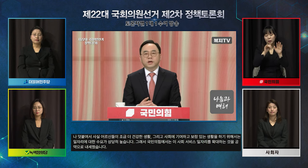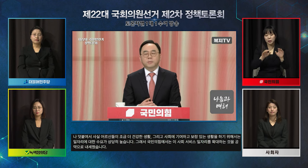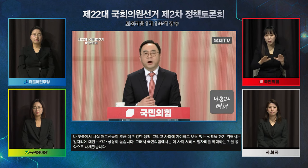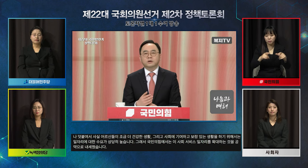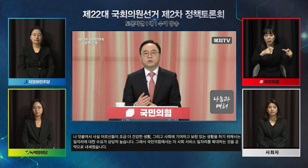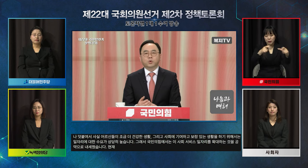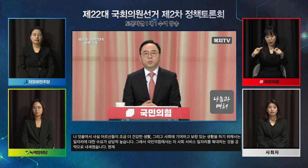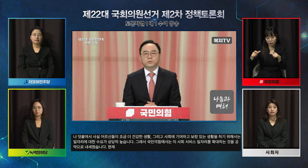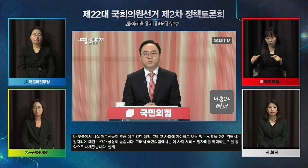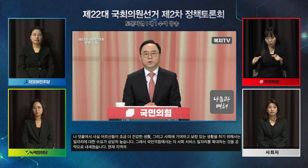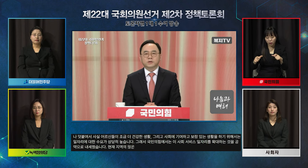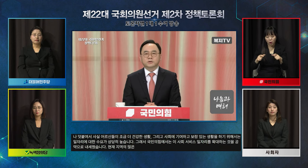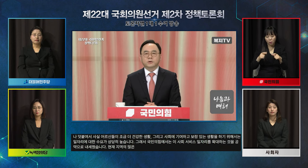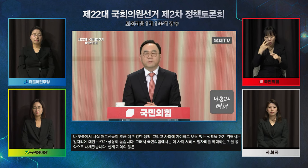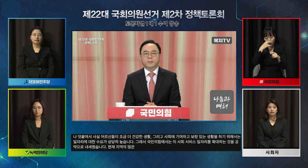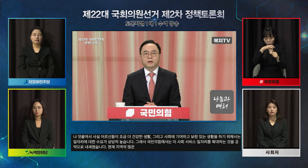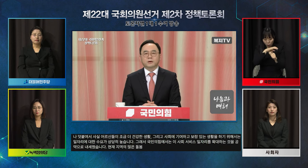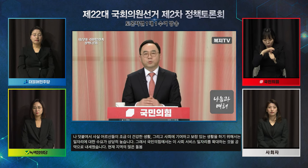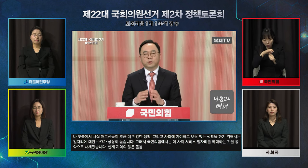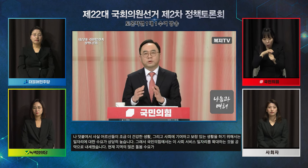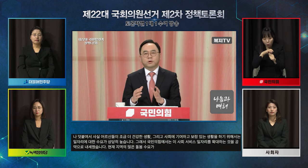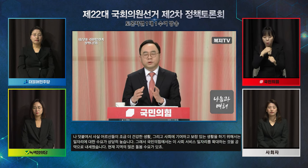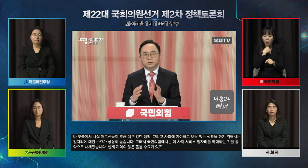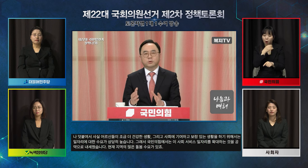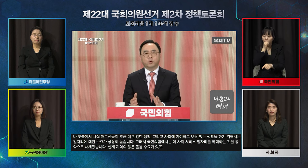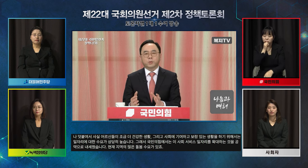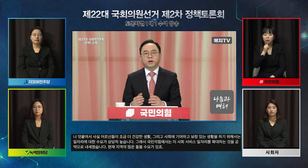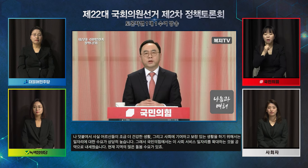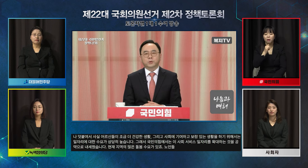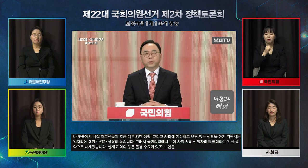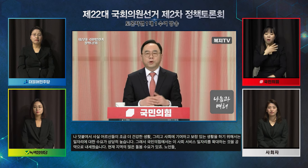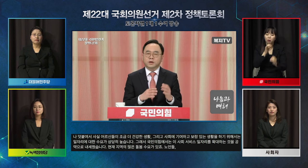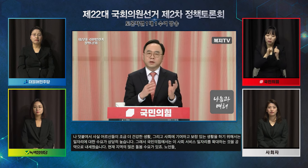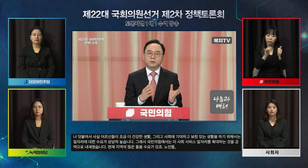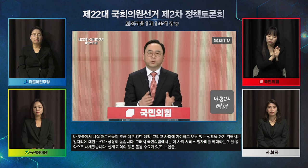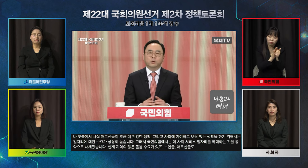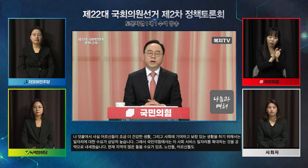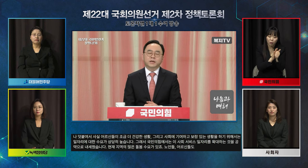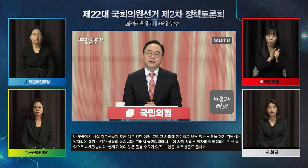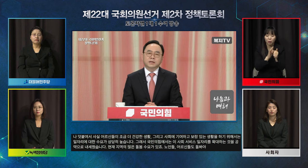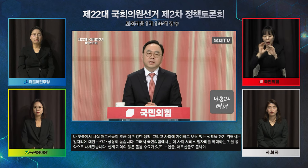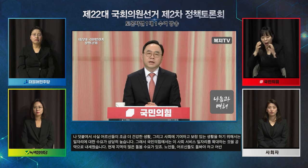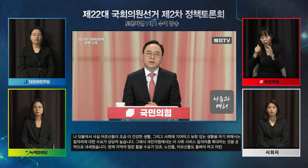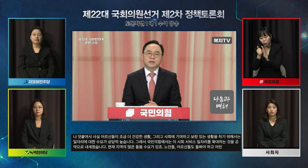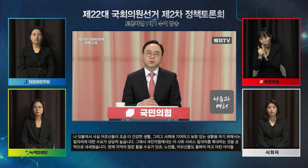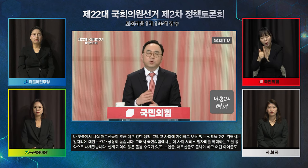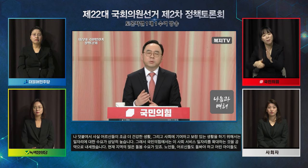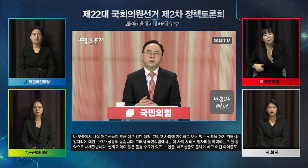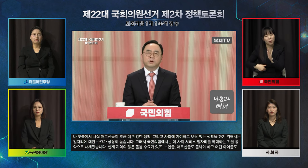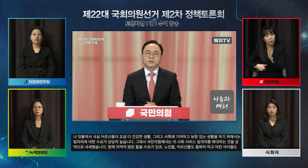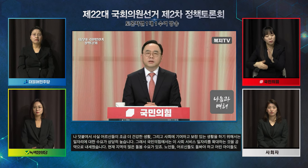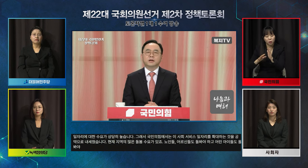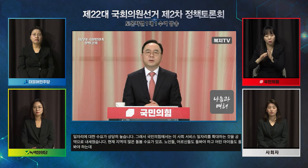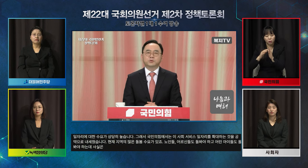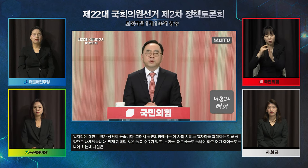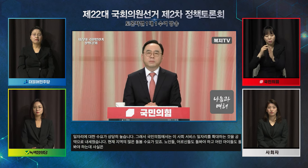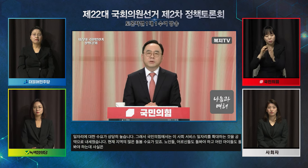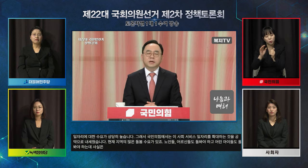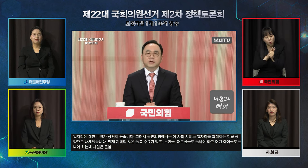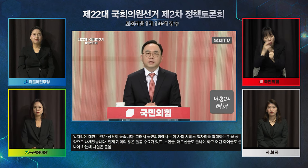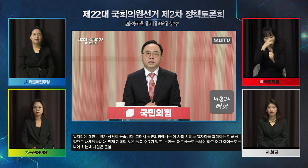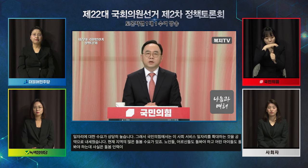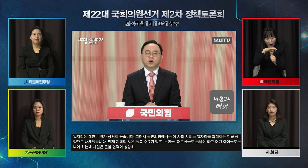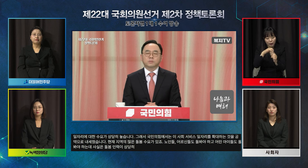현재 지역에 많은 돌봄 수요가 있죠. 어르신들도 돌봐야 되고 어린아이들도 돌봐야 되는데 사실 돌봄 인력이 상당히